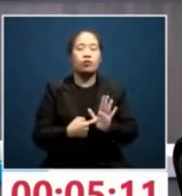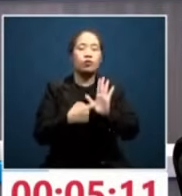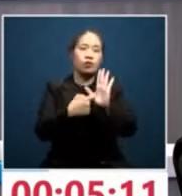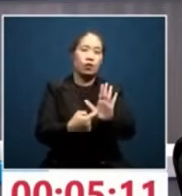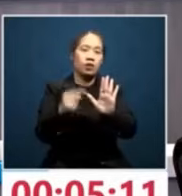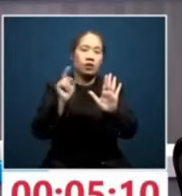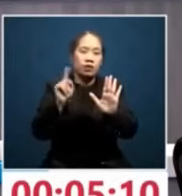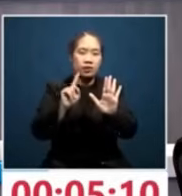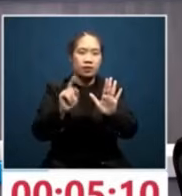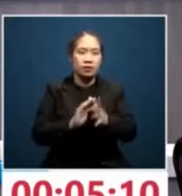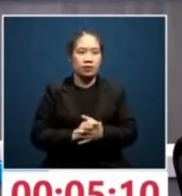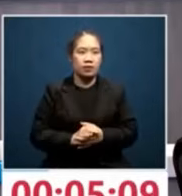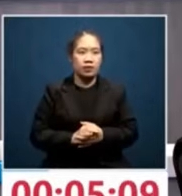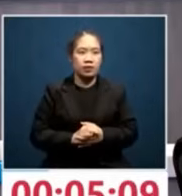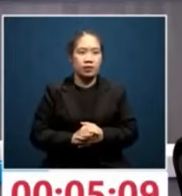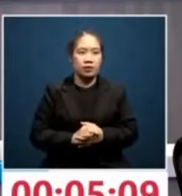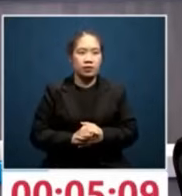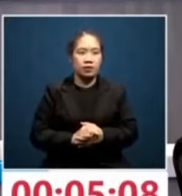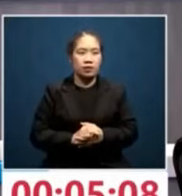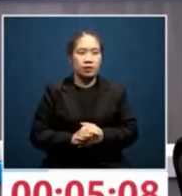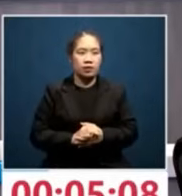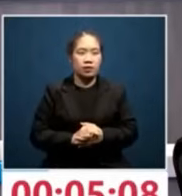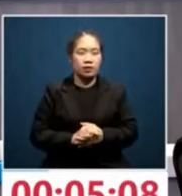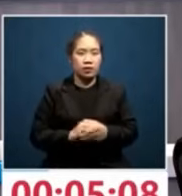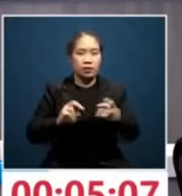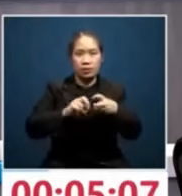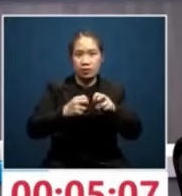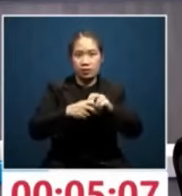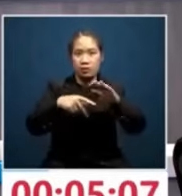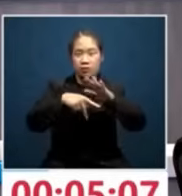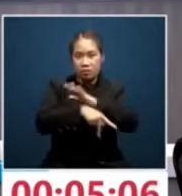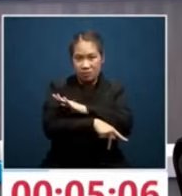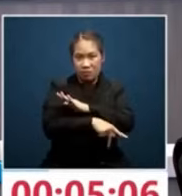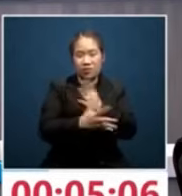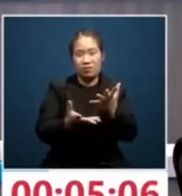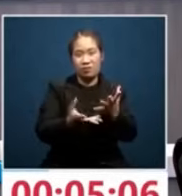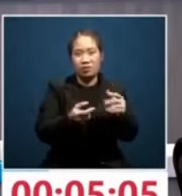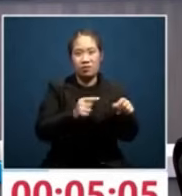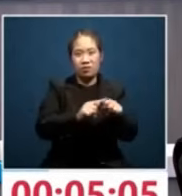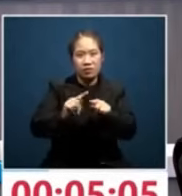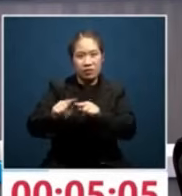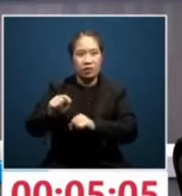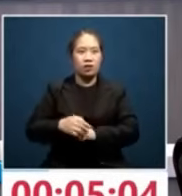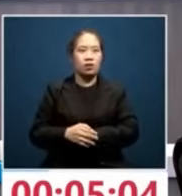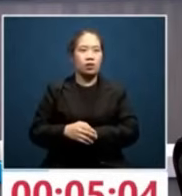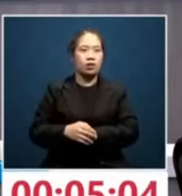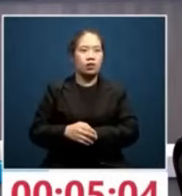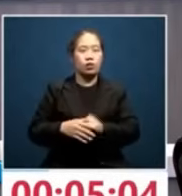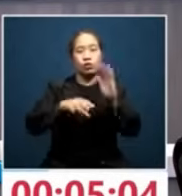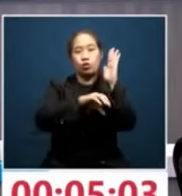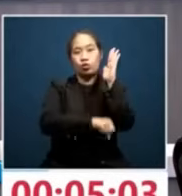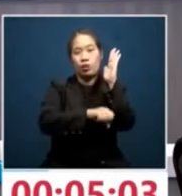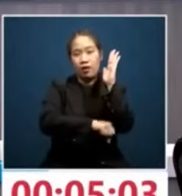ารถที่จะดำเนินคดีให้มันจบสิ้นตัดสินว่ามีคนผิดกี่คนเพื่อที่หน่วยงาน